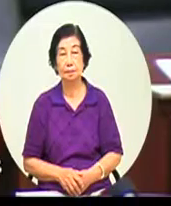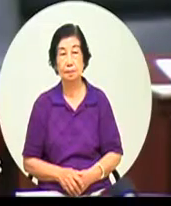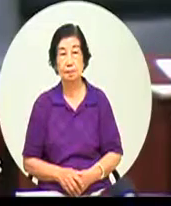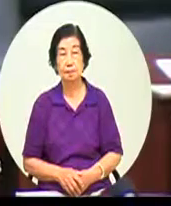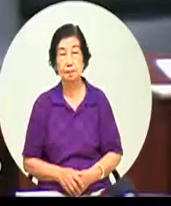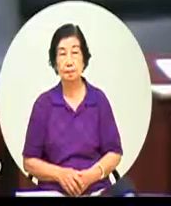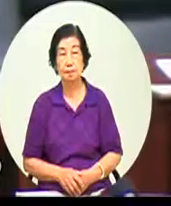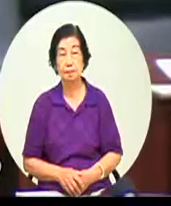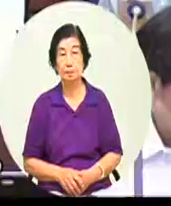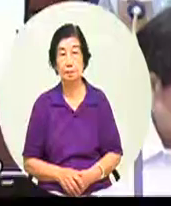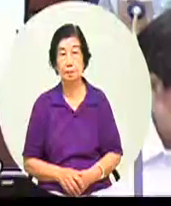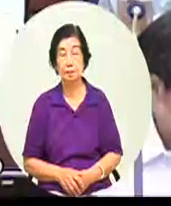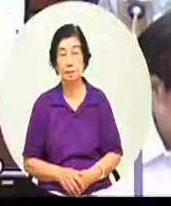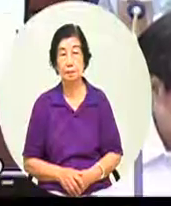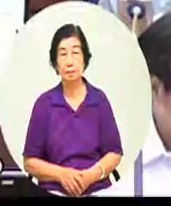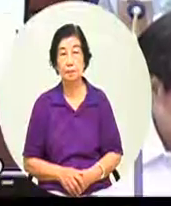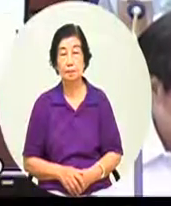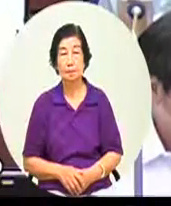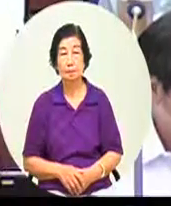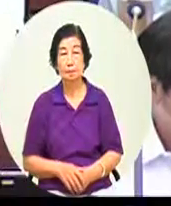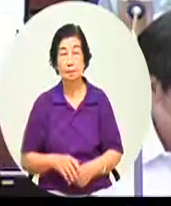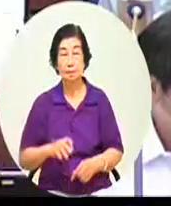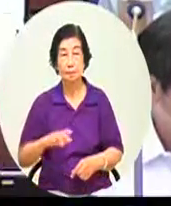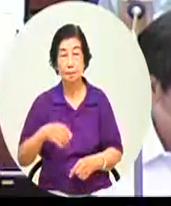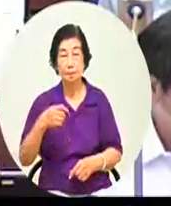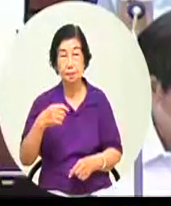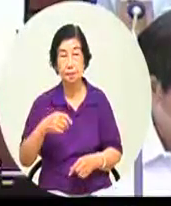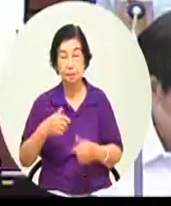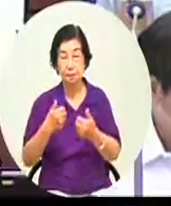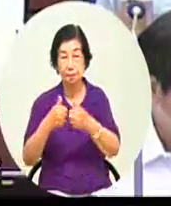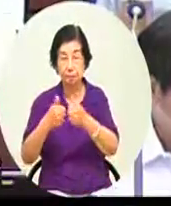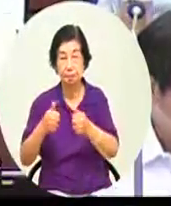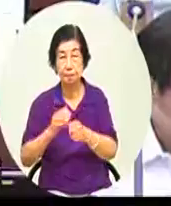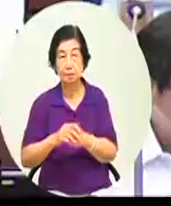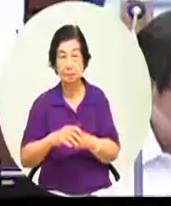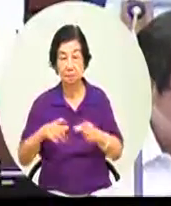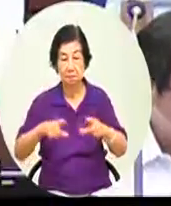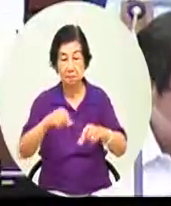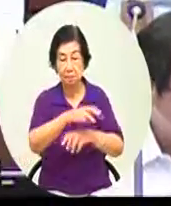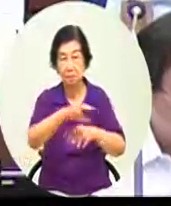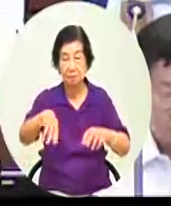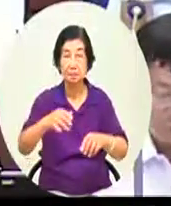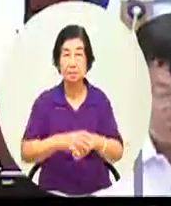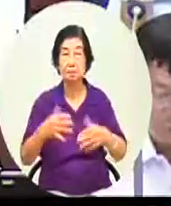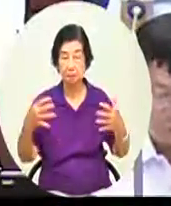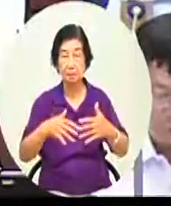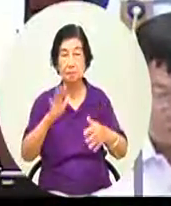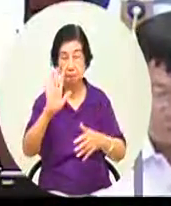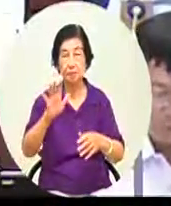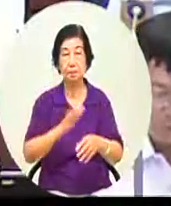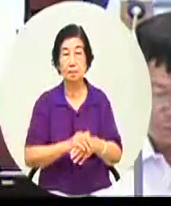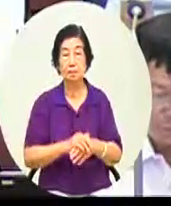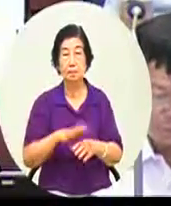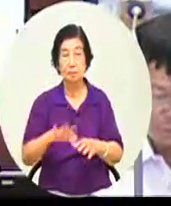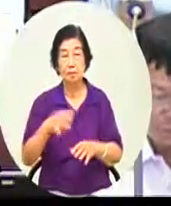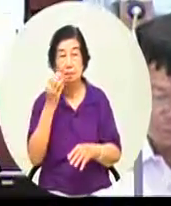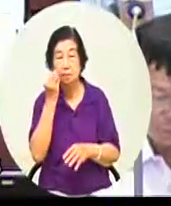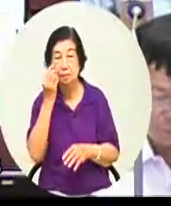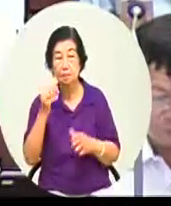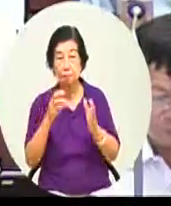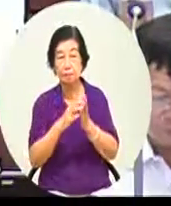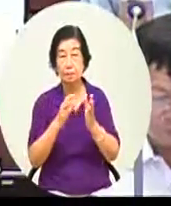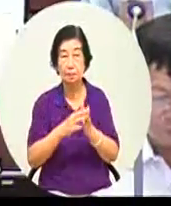我跟议员报告，其实议员也非常清楚，这是大环境的问题啦，哈。所以我们希望观光回温，我们现在都在做很多的努力啦，哈。我